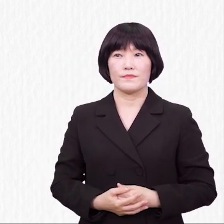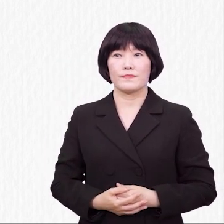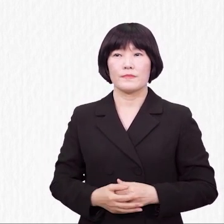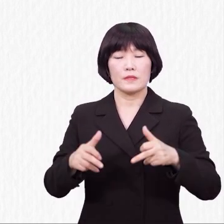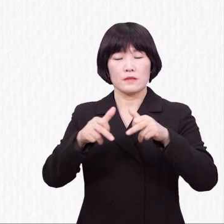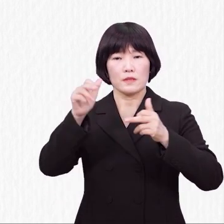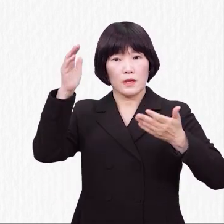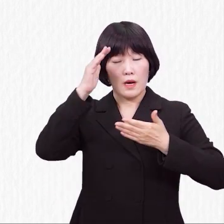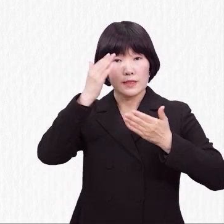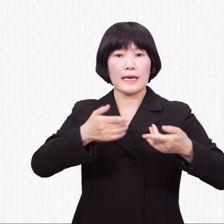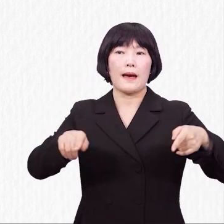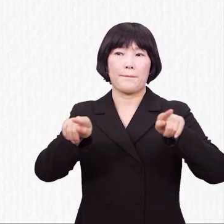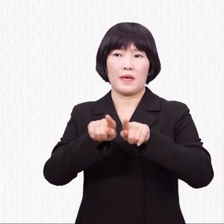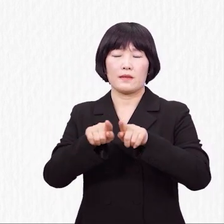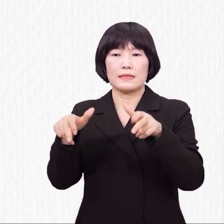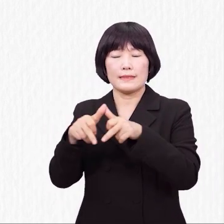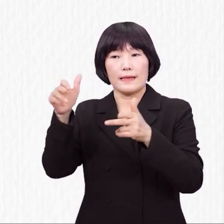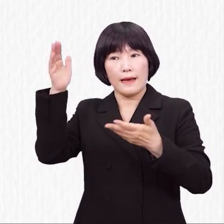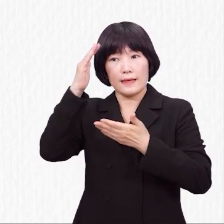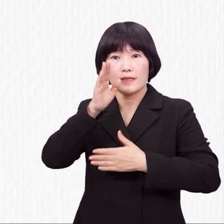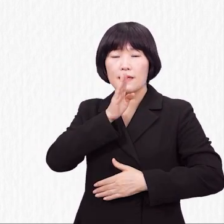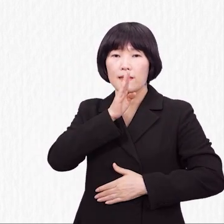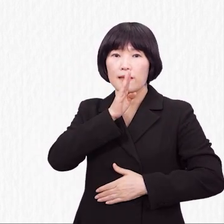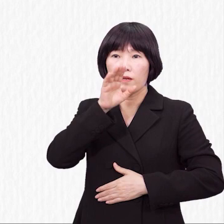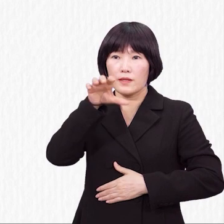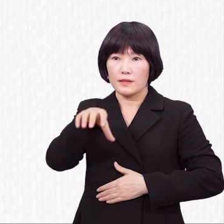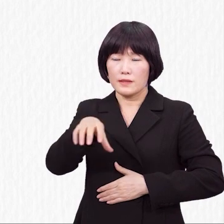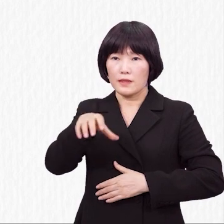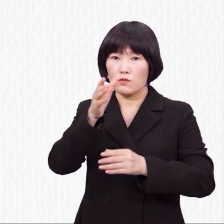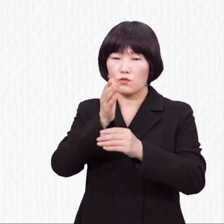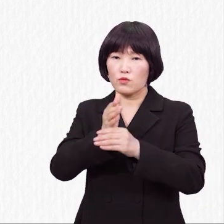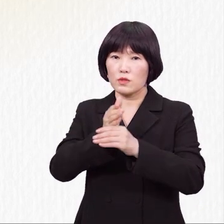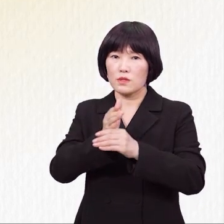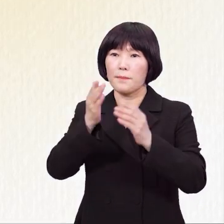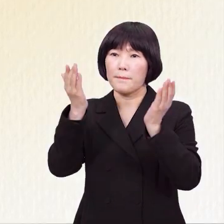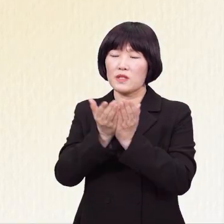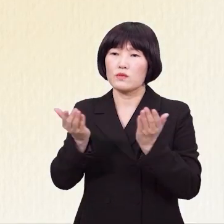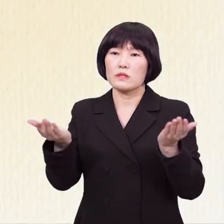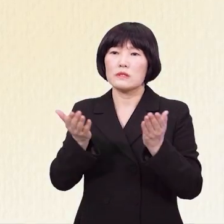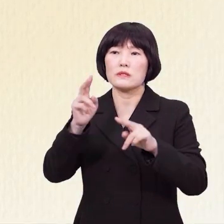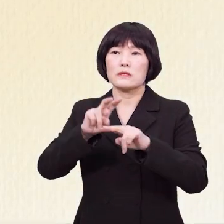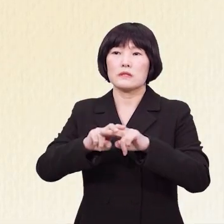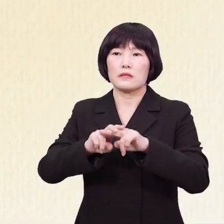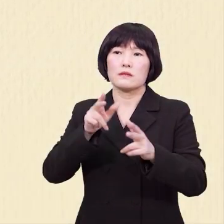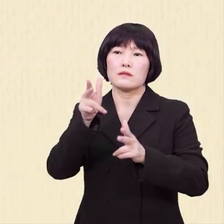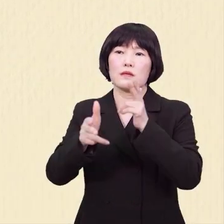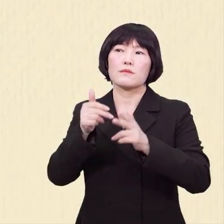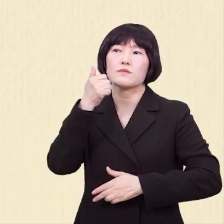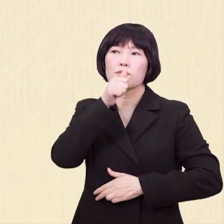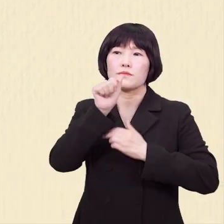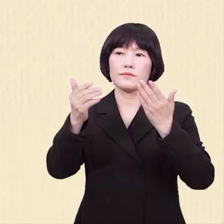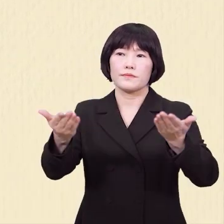장애학생과 함께하는 장애학생 현장 중심 맞춤형 일자리 사업을 소개합니다.